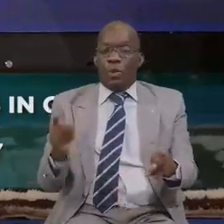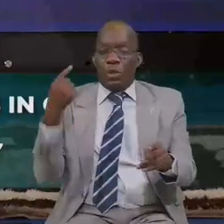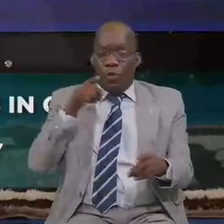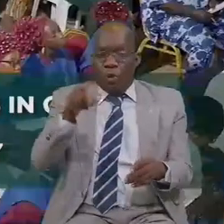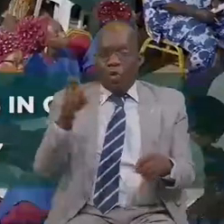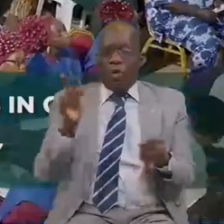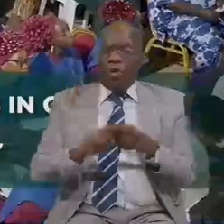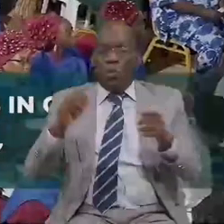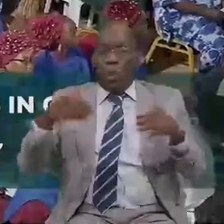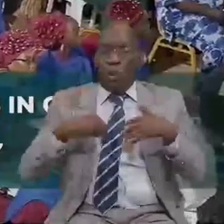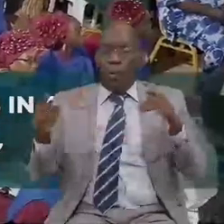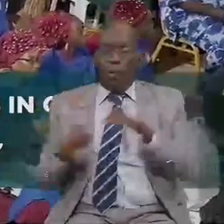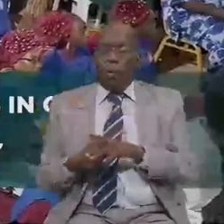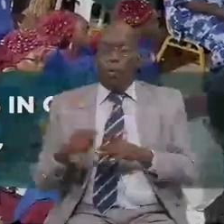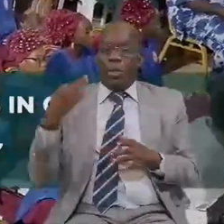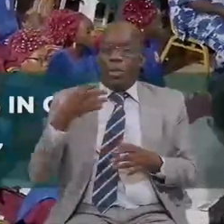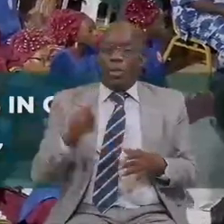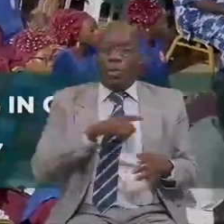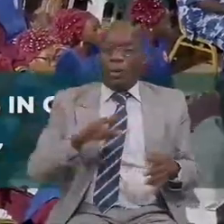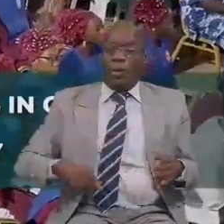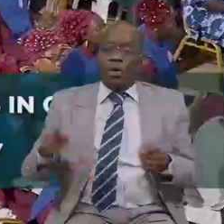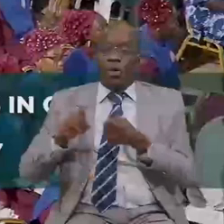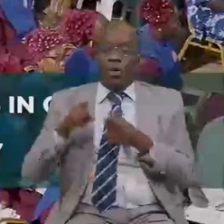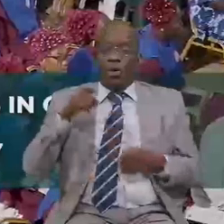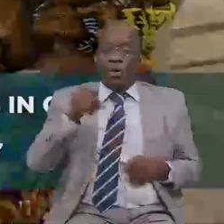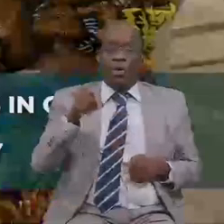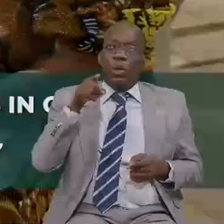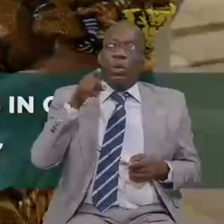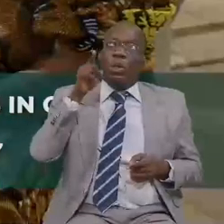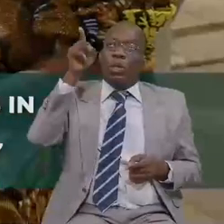Tu auras l'apparition du Seigneur dans ta vie. Il t'apparaîtra.